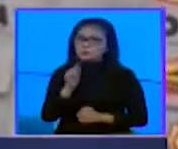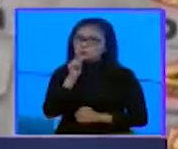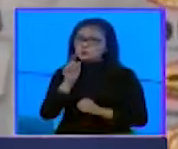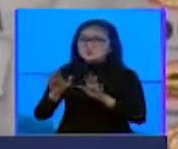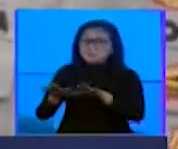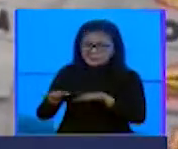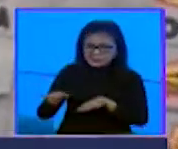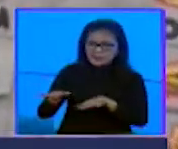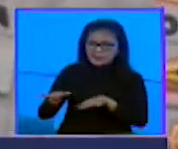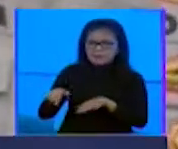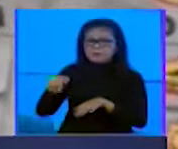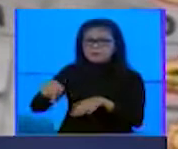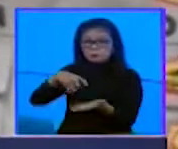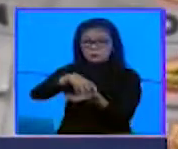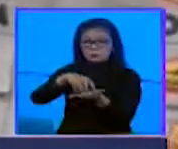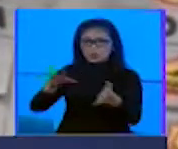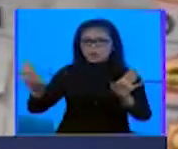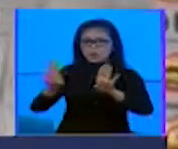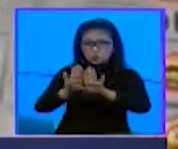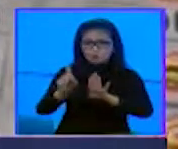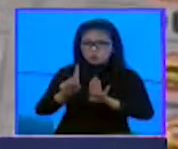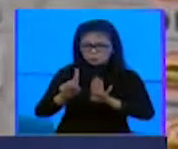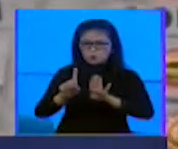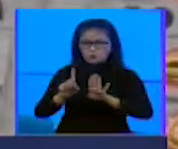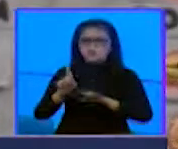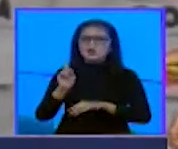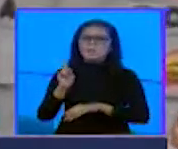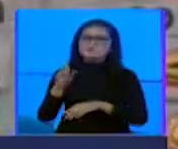sanksinya hanya penutupan saja. Nanti tentu saja karena memang